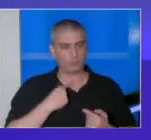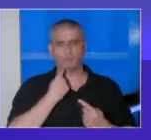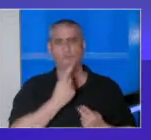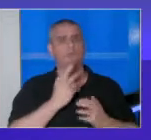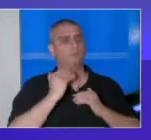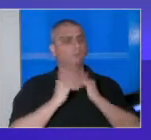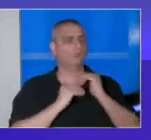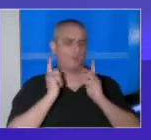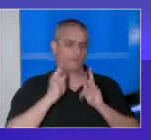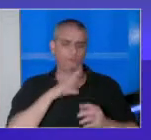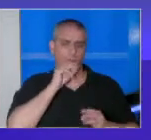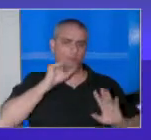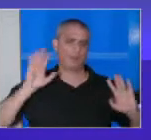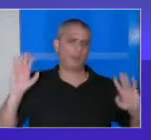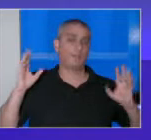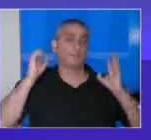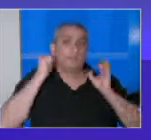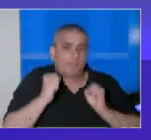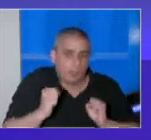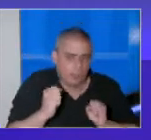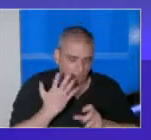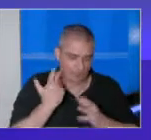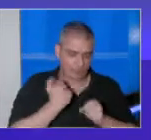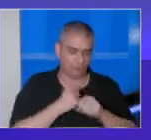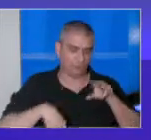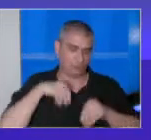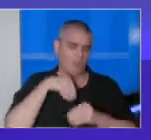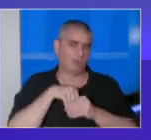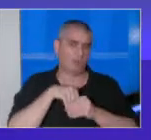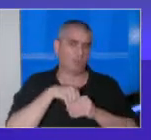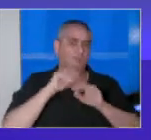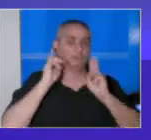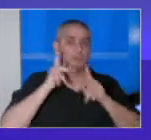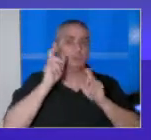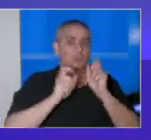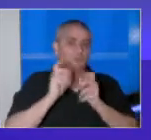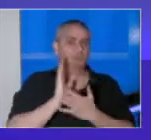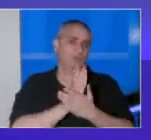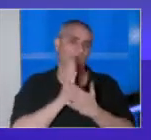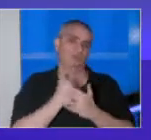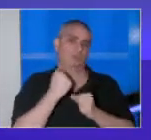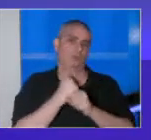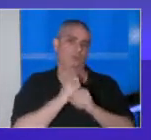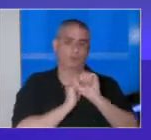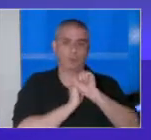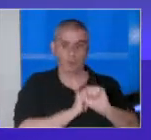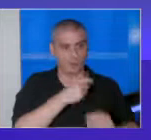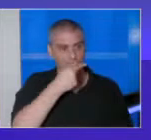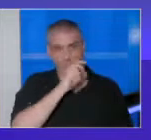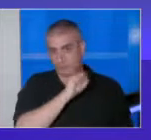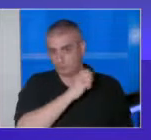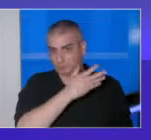בכל שלב ובכל רגע, בוודאי ובוודאי שהתקיימו פריימריז. יש אנשים שהחליטו ללכת ולתמוך בגדעון